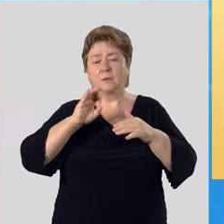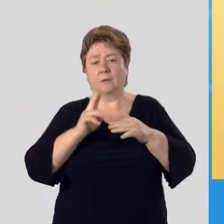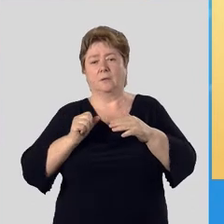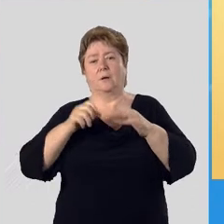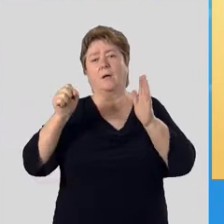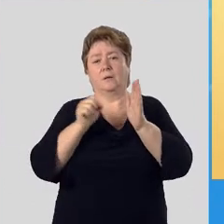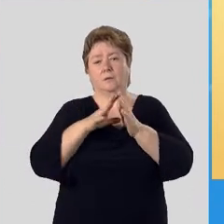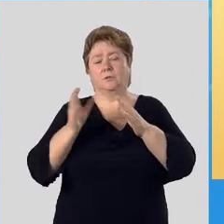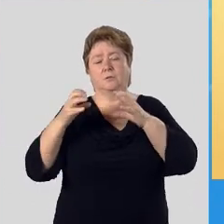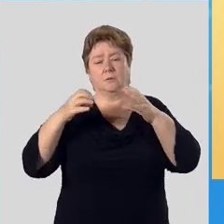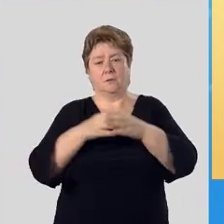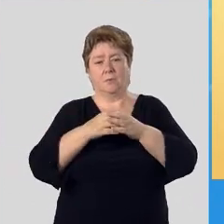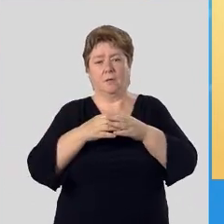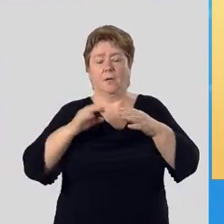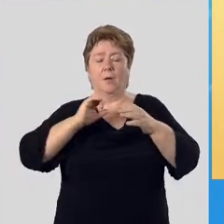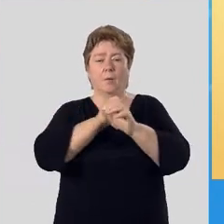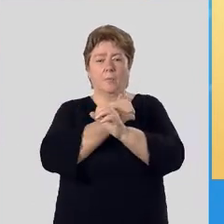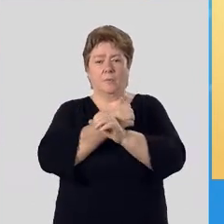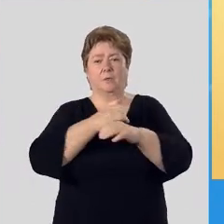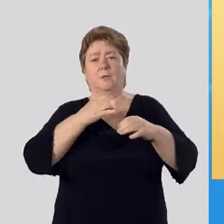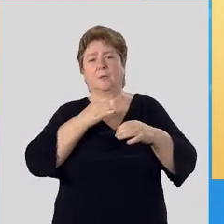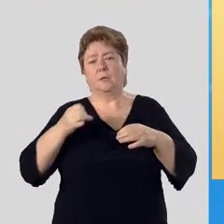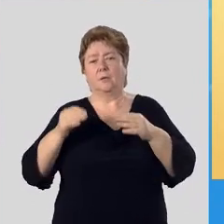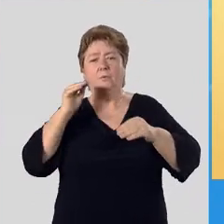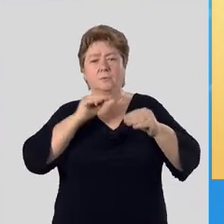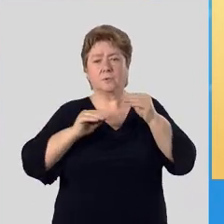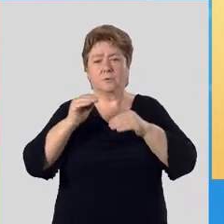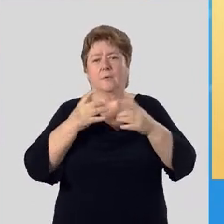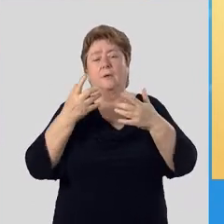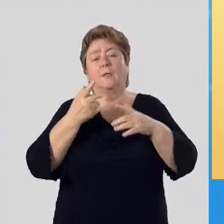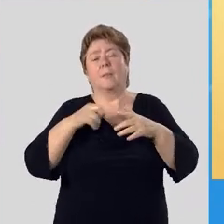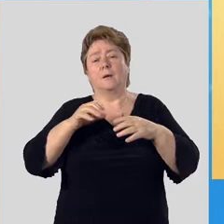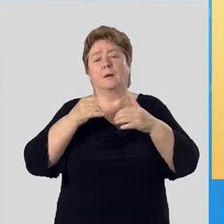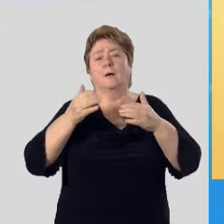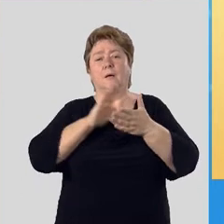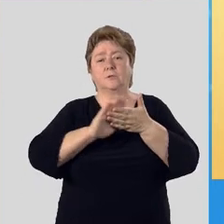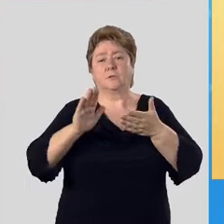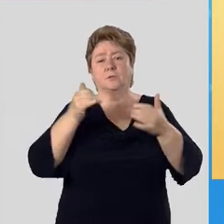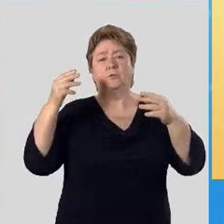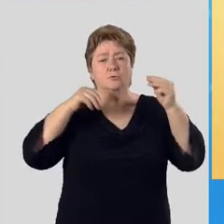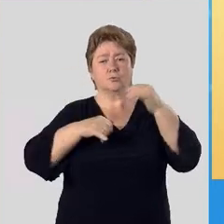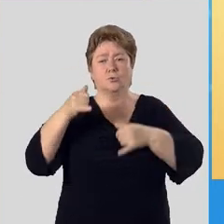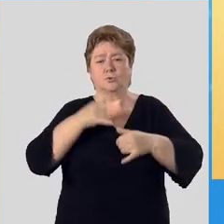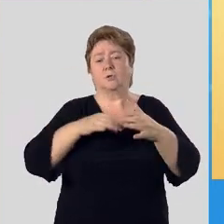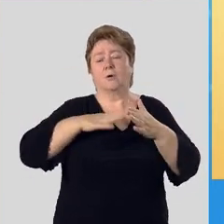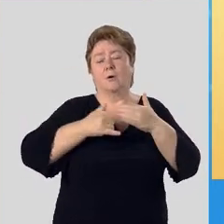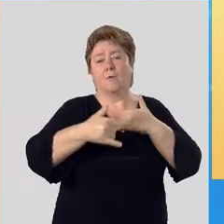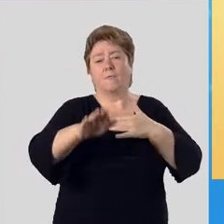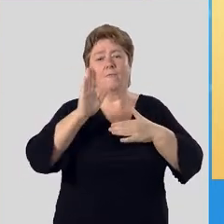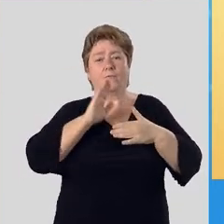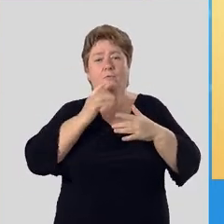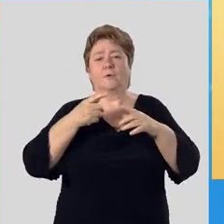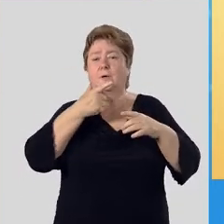и электрическая компания, и библиотека, и установка для очистки сточных вод. Так красочно о